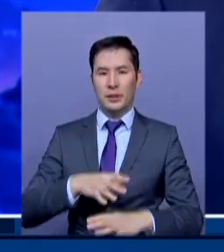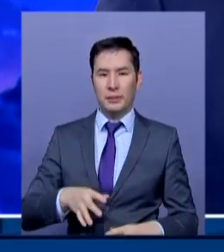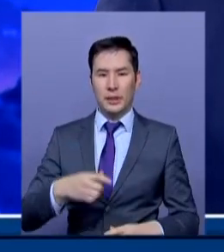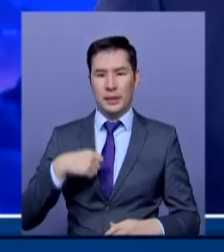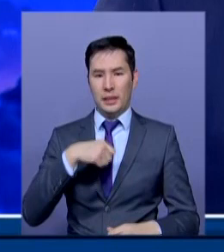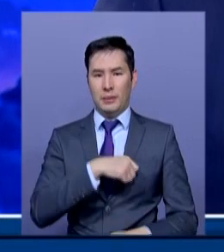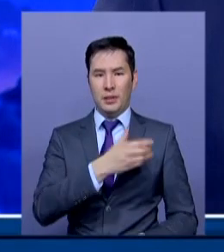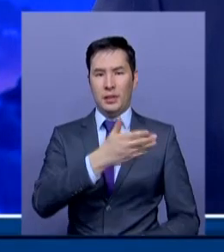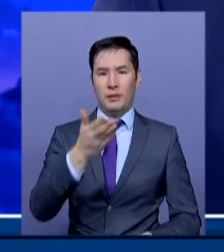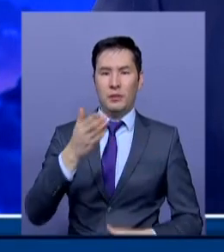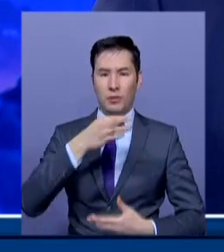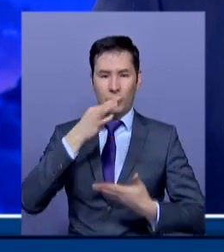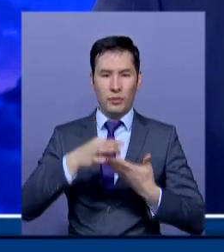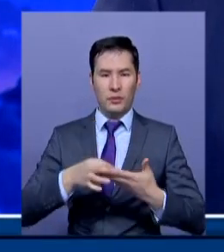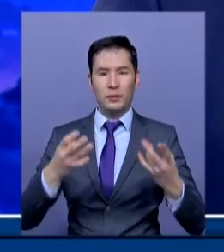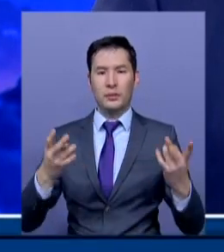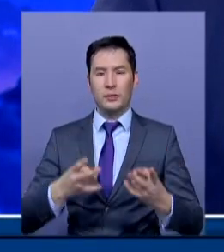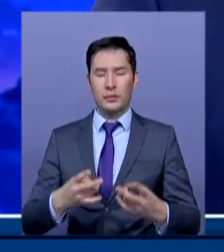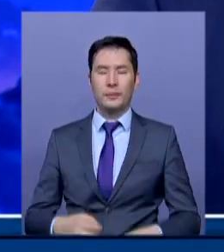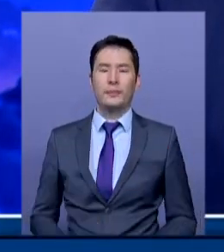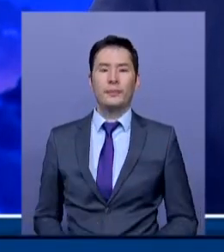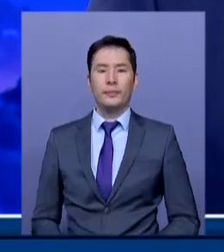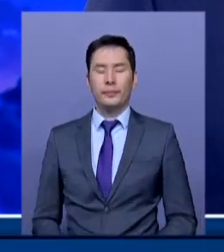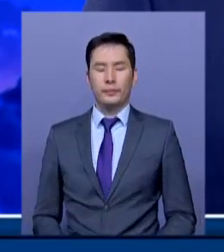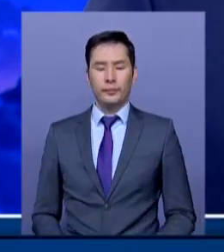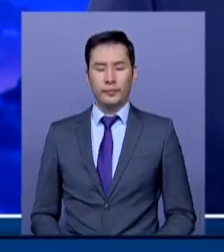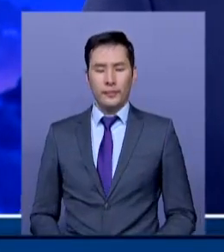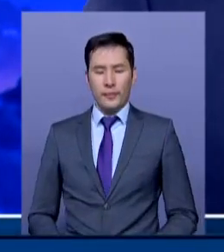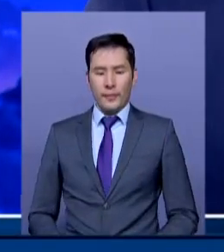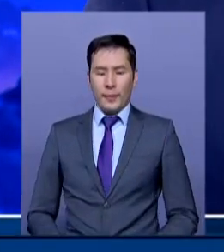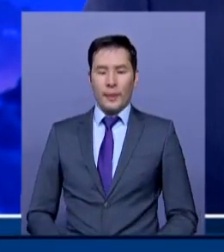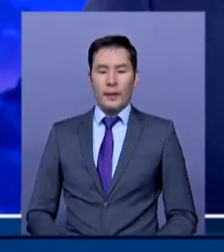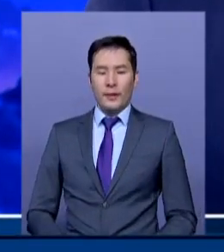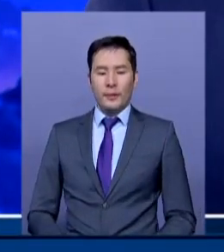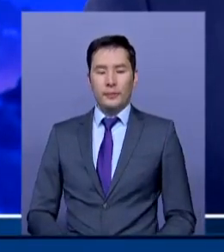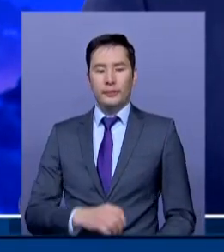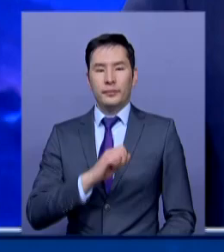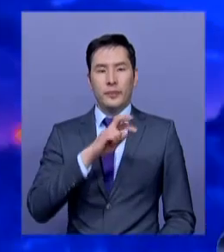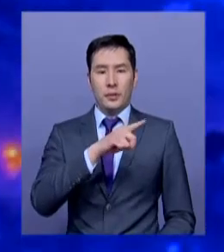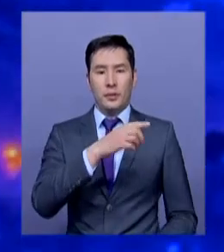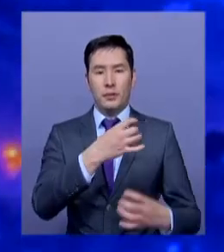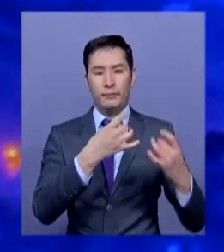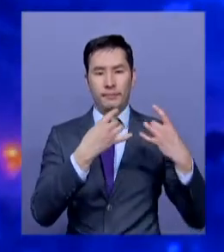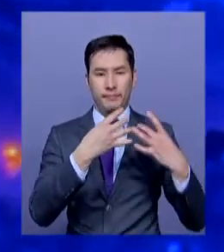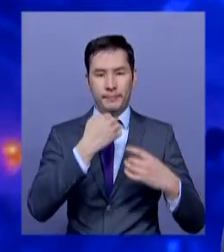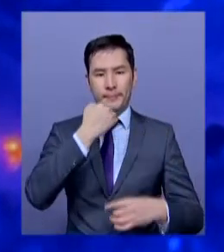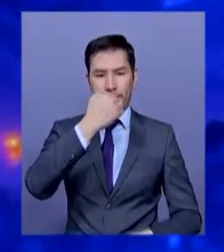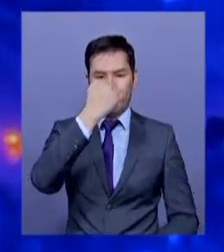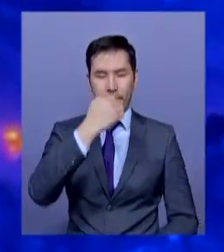өзіміз әлеуметтік жауапкершілігімізді жоғарылатуымыз керек. Абзал Дүйсебекұлы, берген тұшымды ақпарыңызға